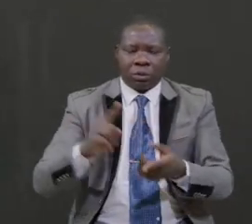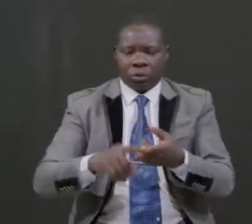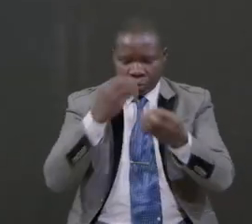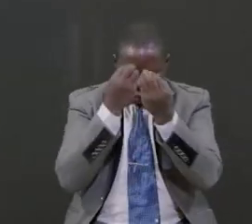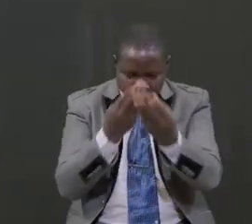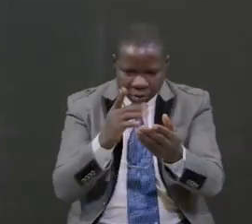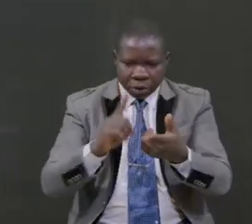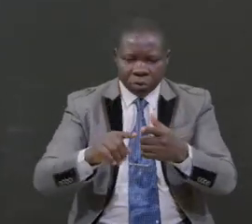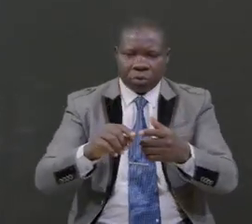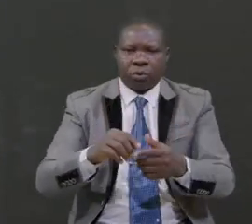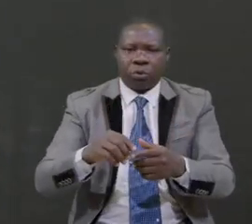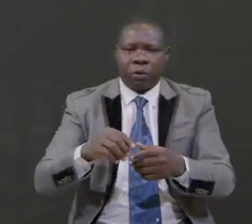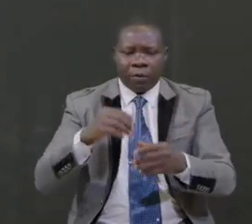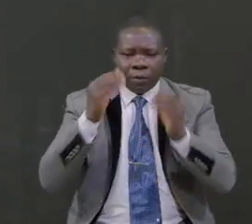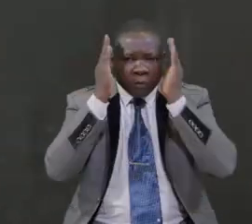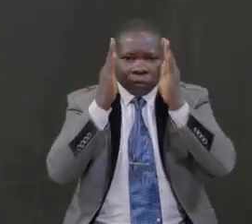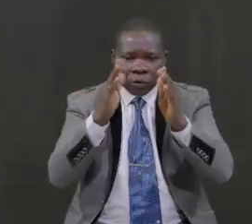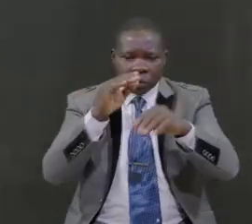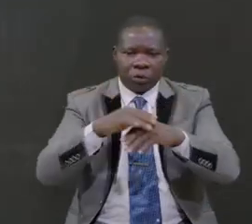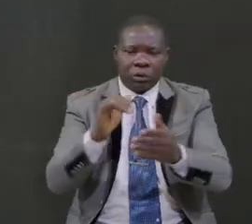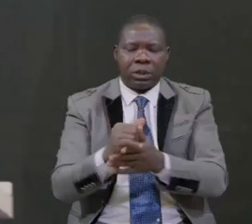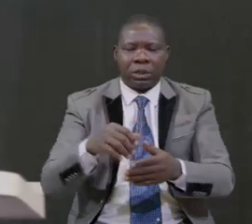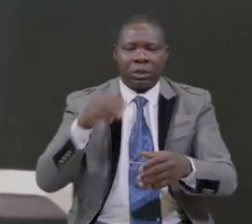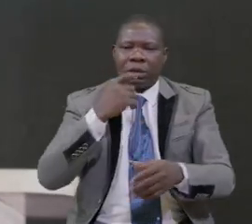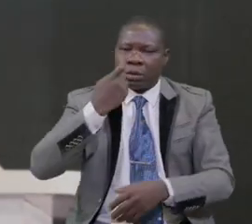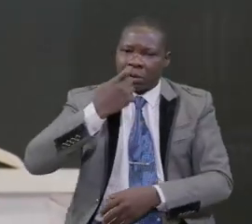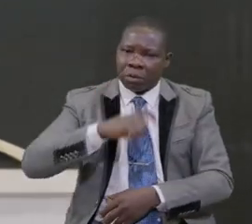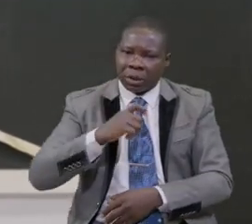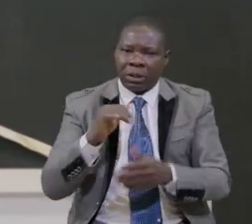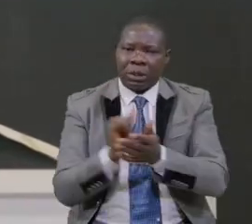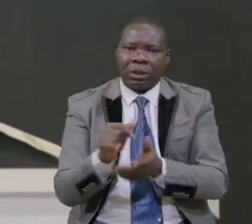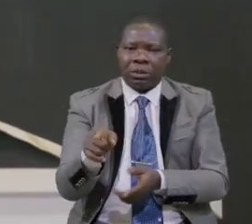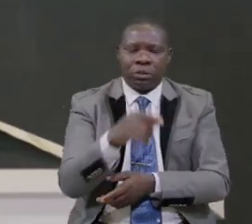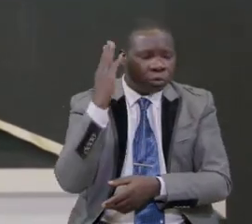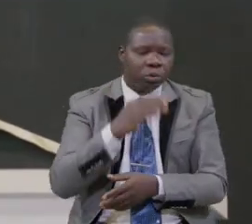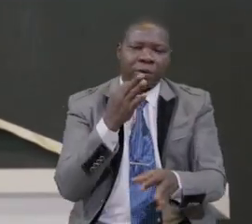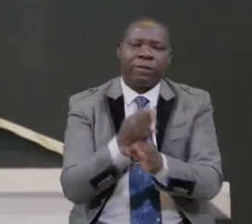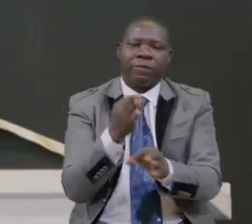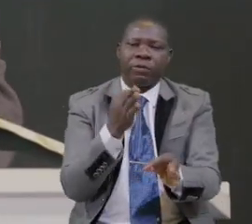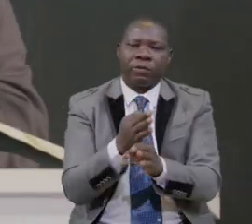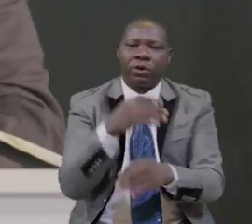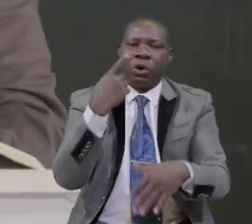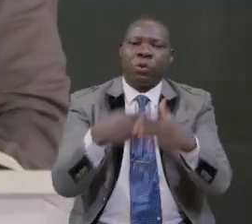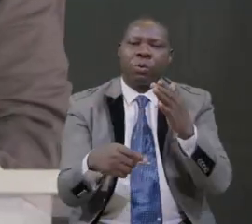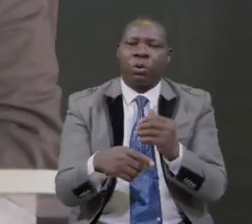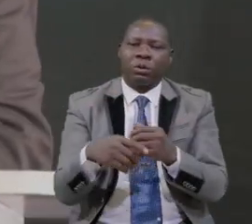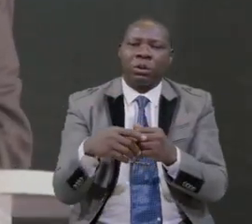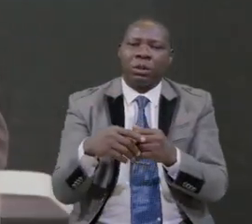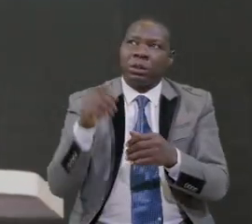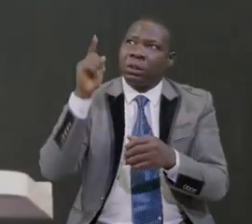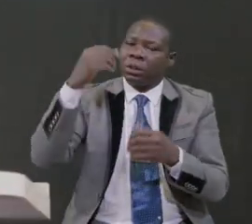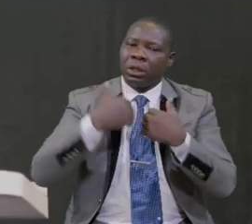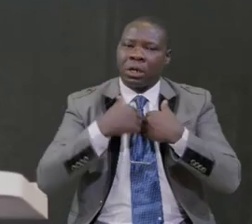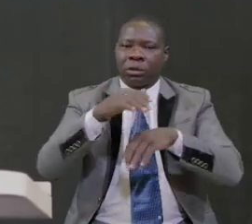aborder ce mandat, vous concentrer sur ce mandat pour pouvoir accomplir ce qui vous a appelé à